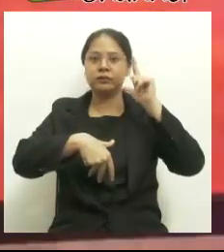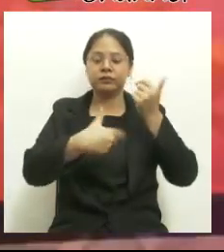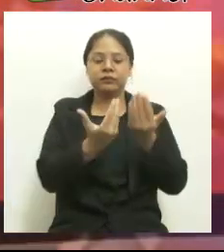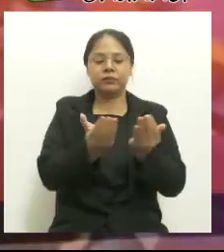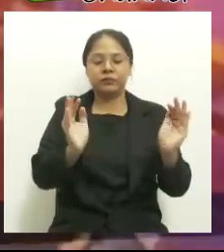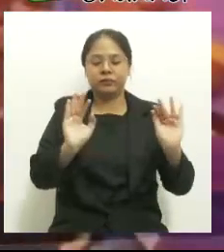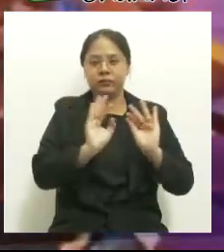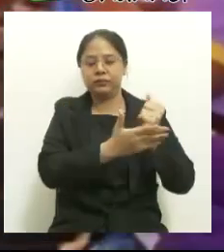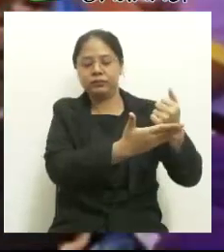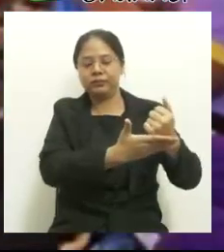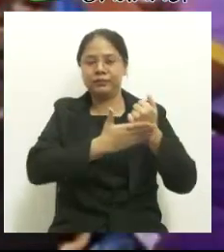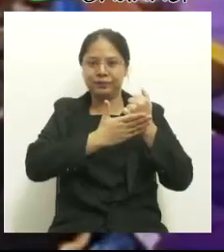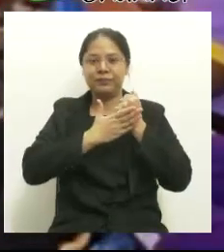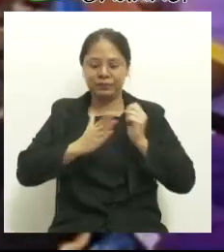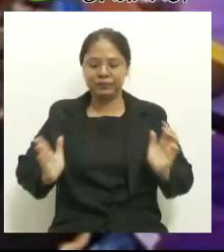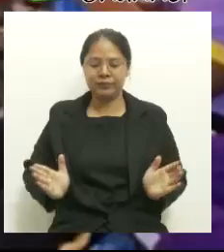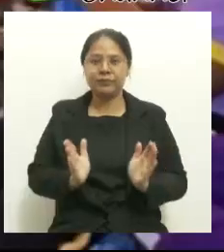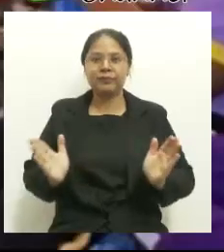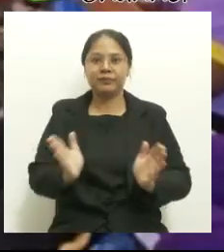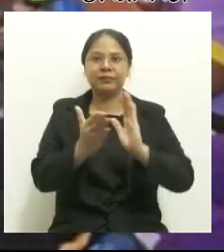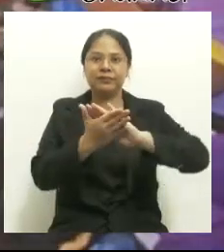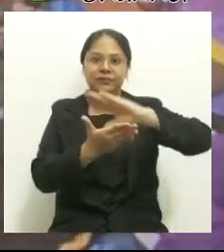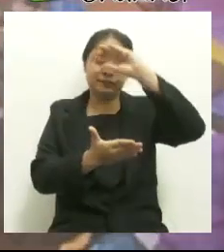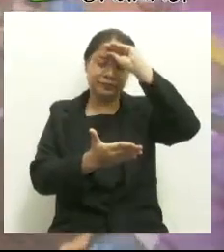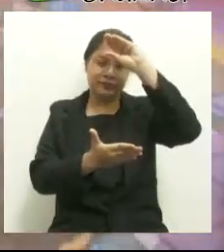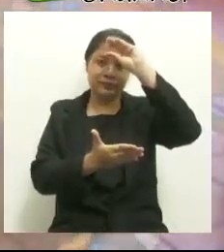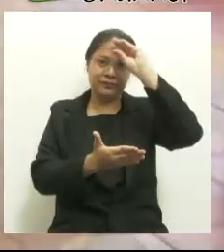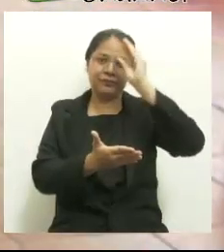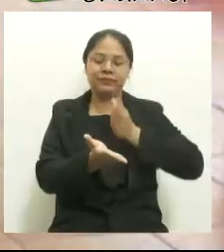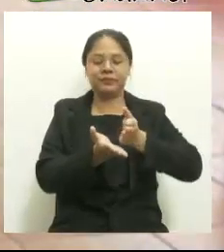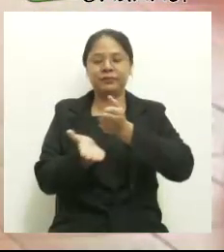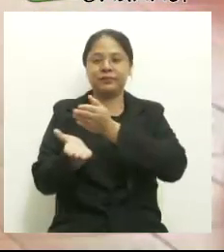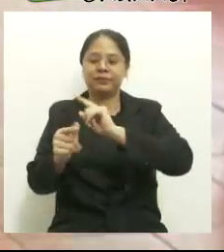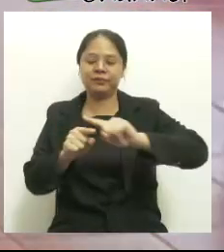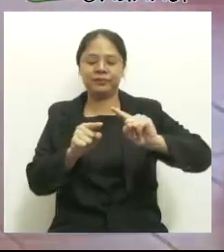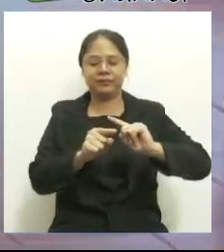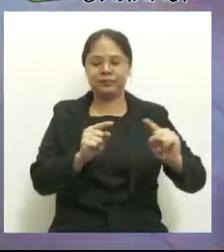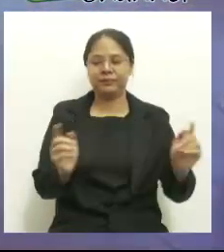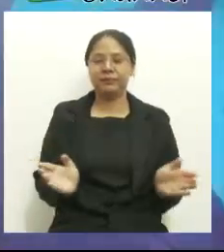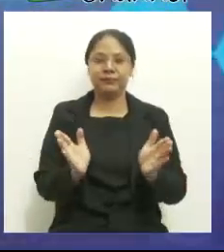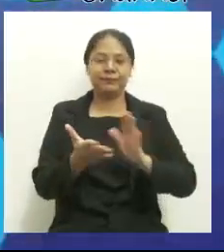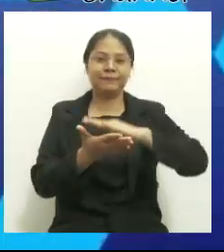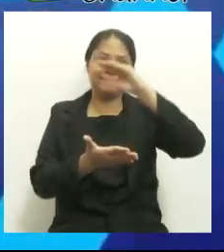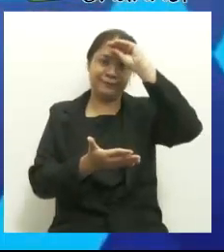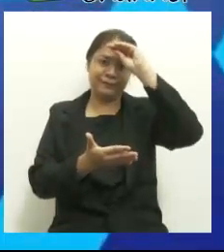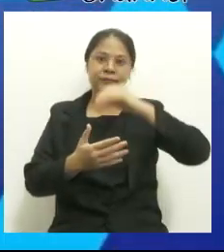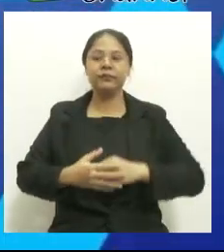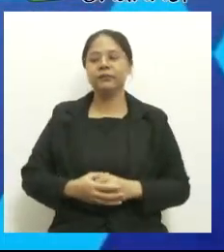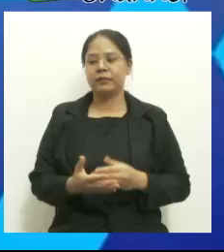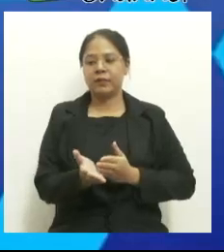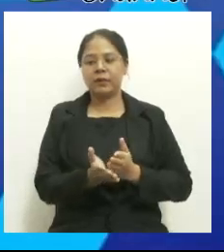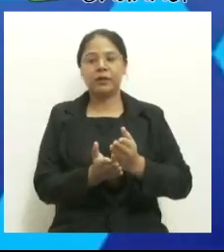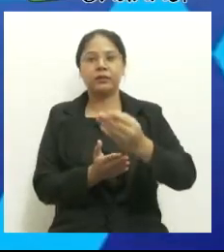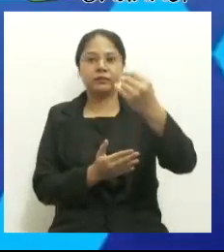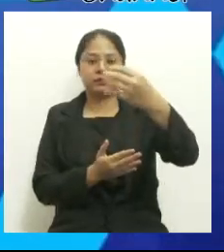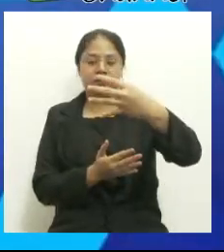ช่วยเสริมสร้างศักยภาพของสถานศึกษาและตอบสนองความต้องการที่หลากหลายของผู้เรียนได้ดียิ่งขึ้นด้านที่4ด้าน